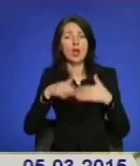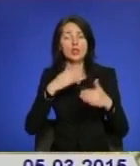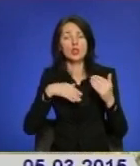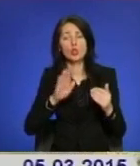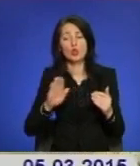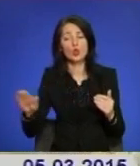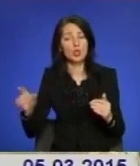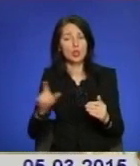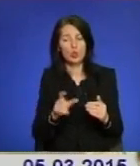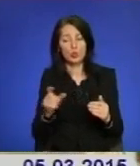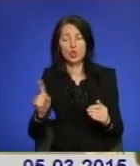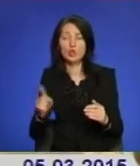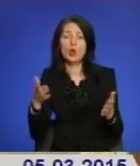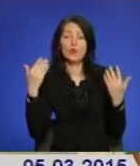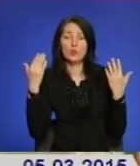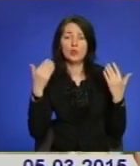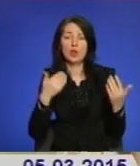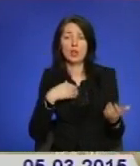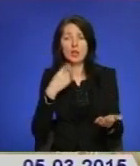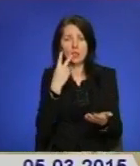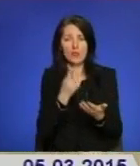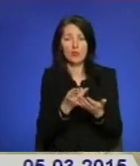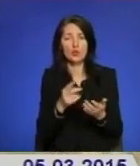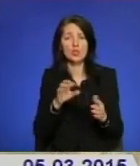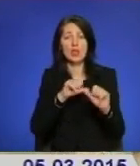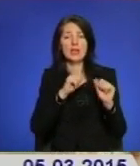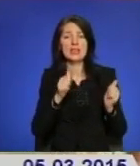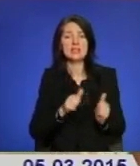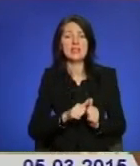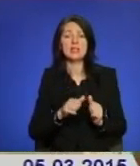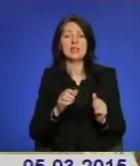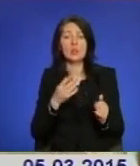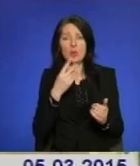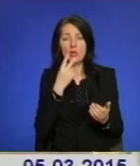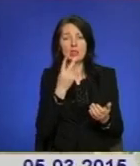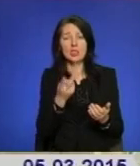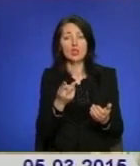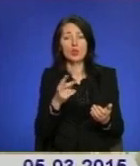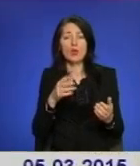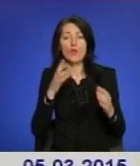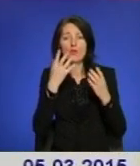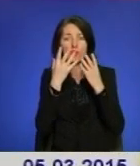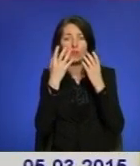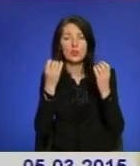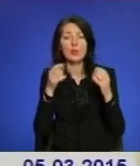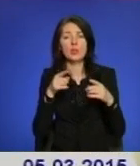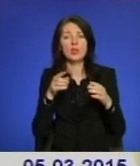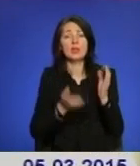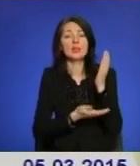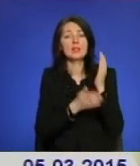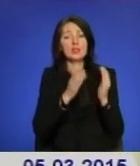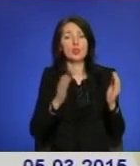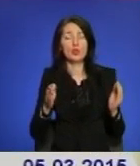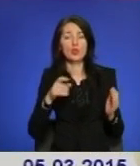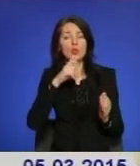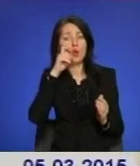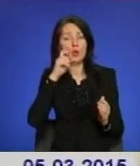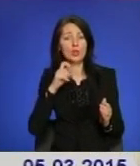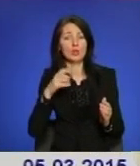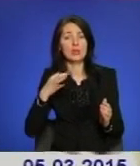я дивлюся, і серце млину в темний садочок на Україну. Син я